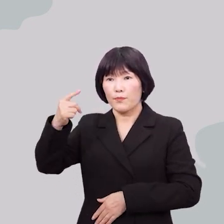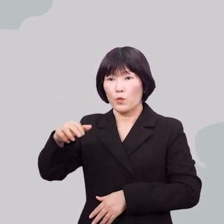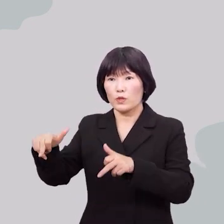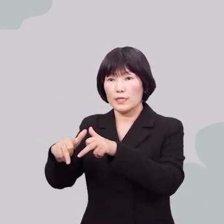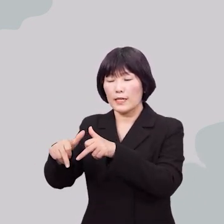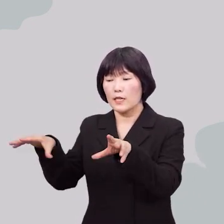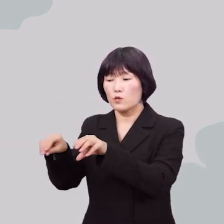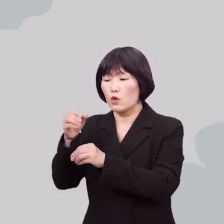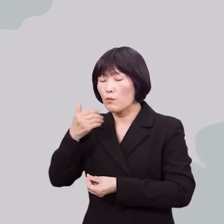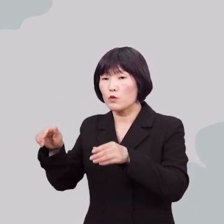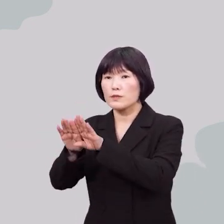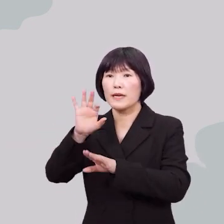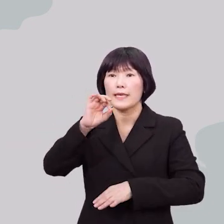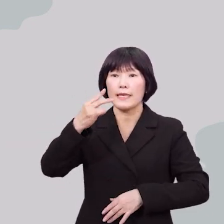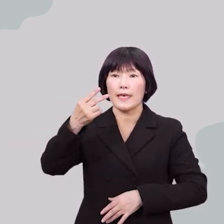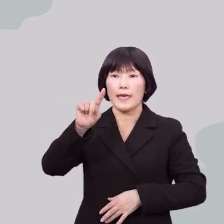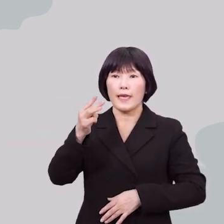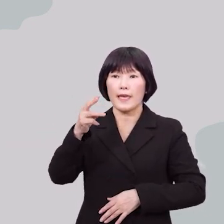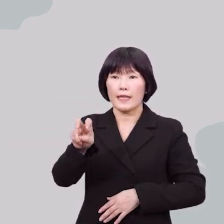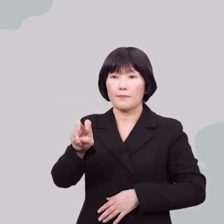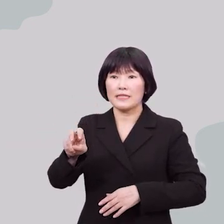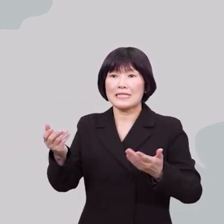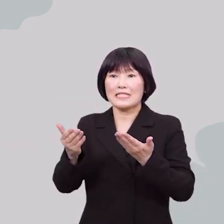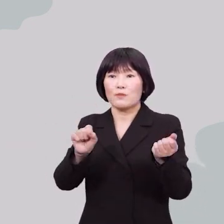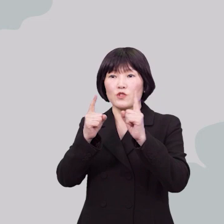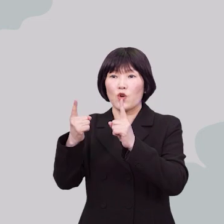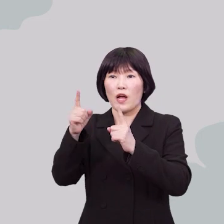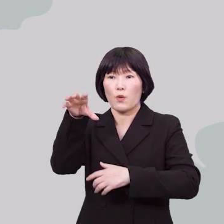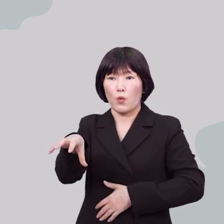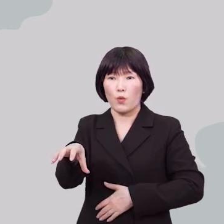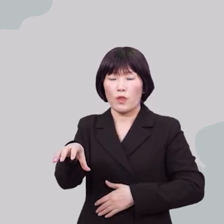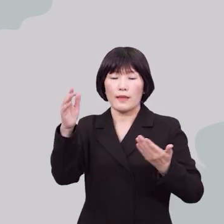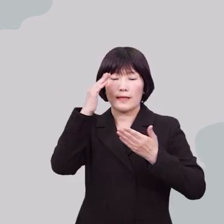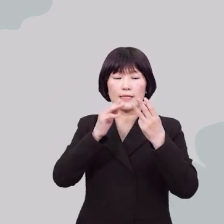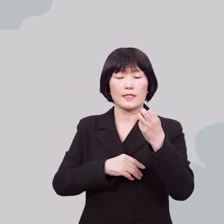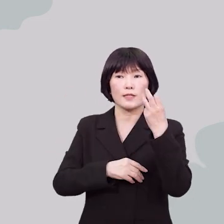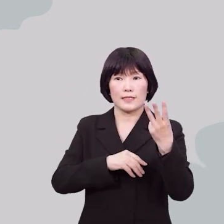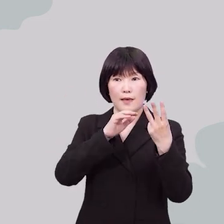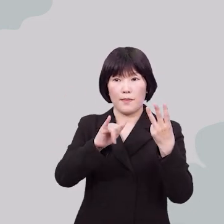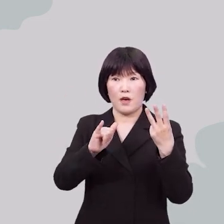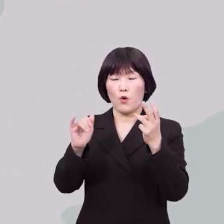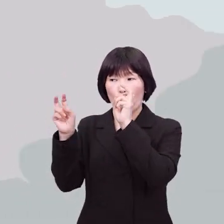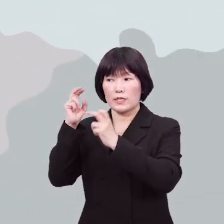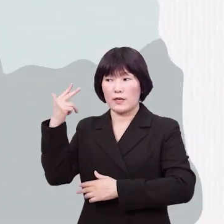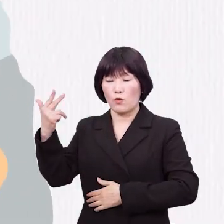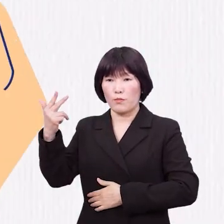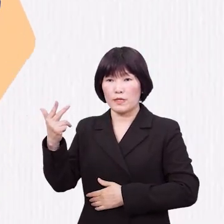통해 33명의 학생들이 7곳의 사업체에서 직무훈련을 실시했습니다.